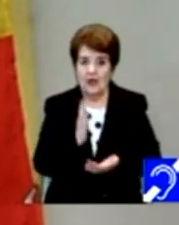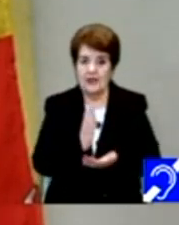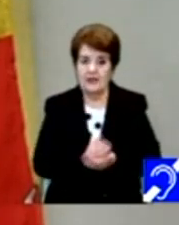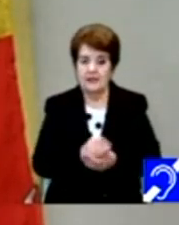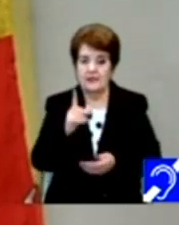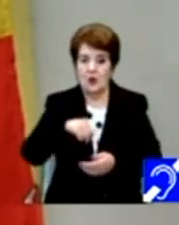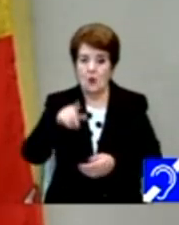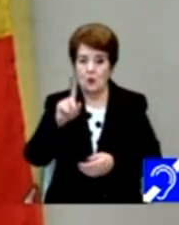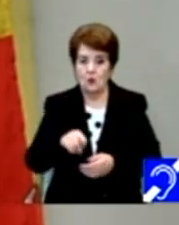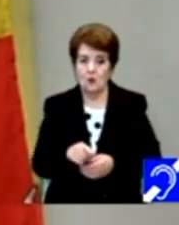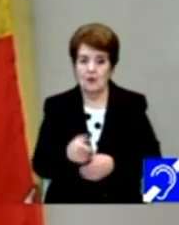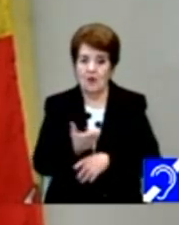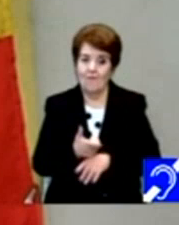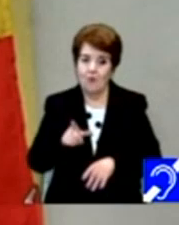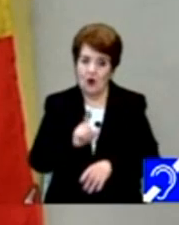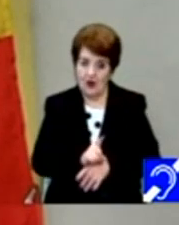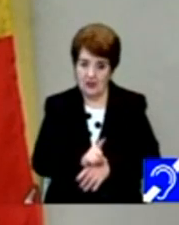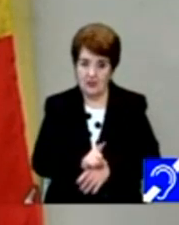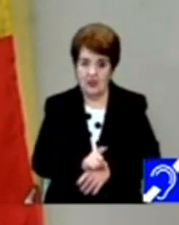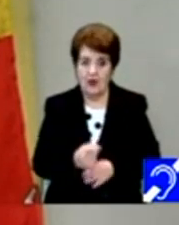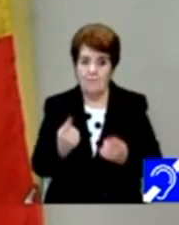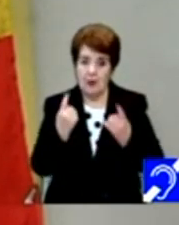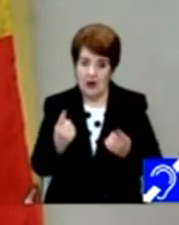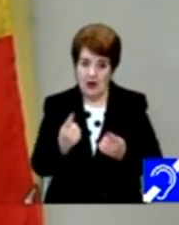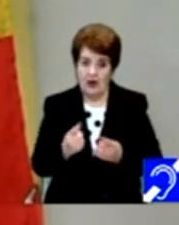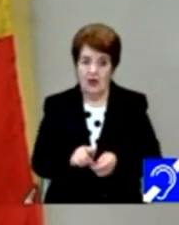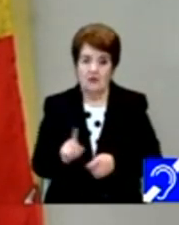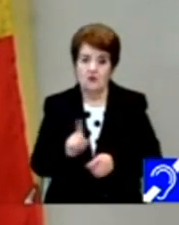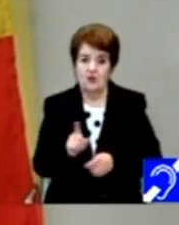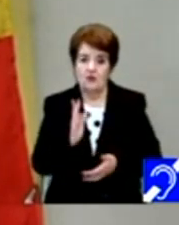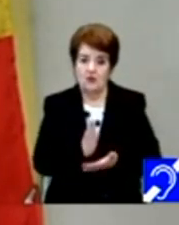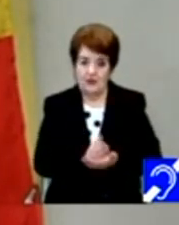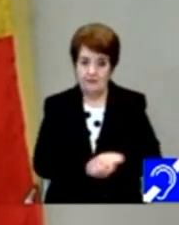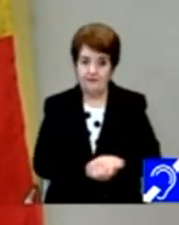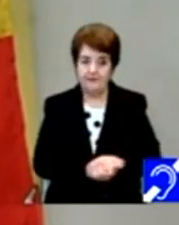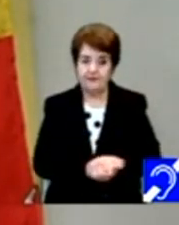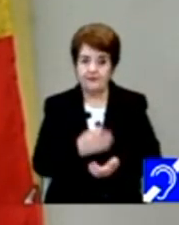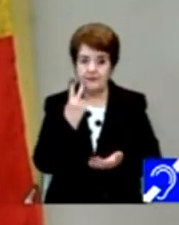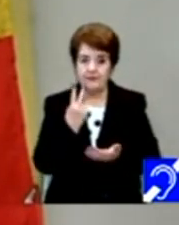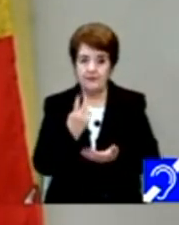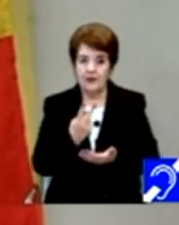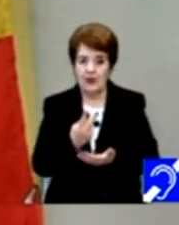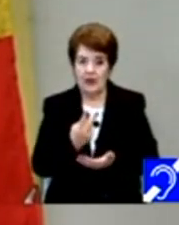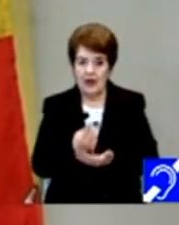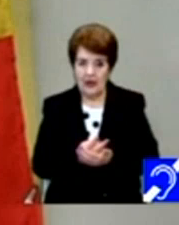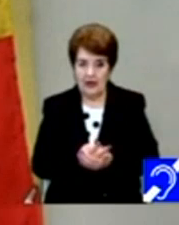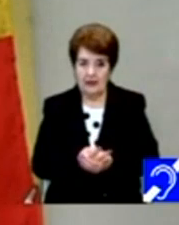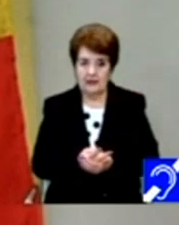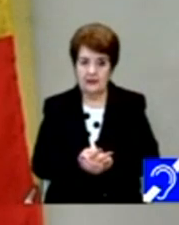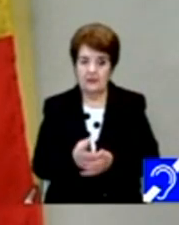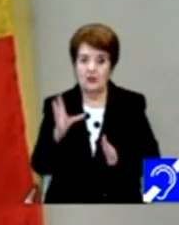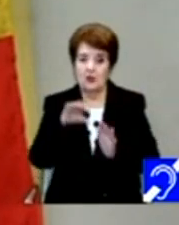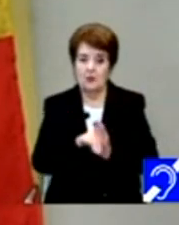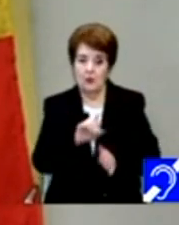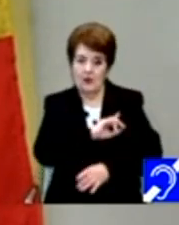număr la fel foarte mare, ceea ce ne arată și impune un